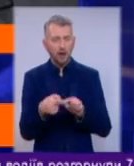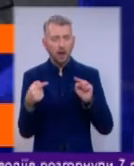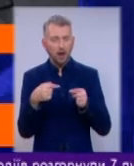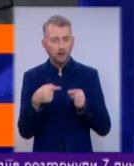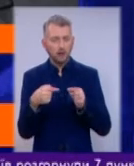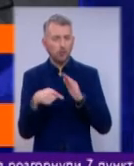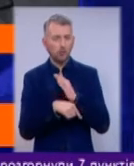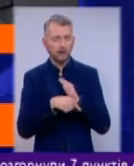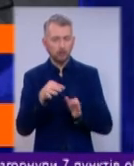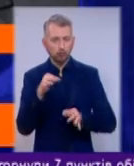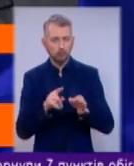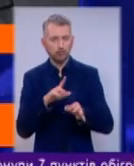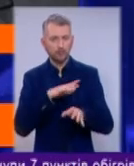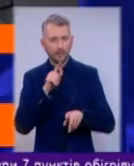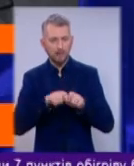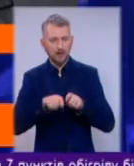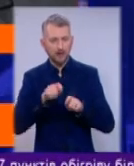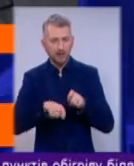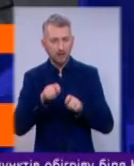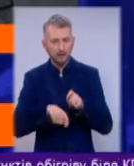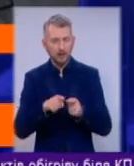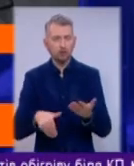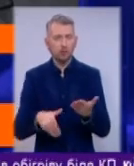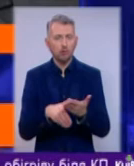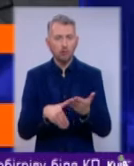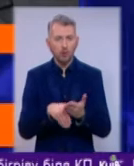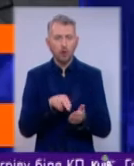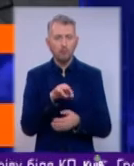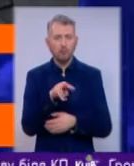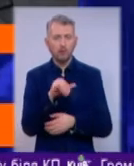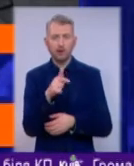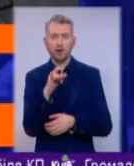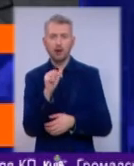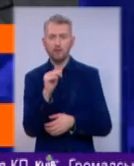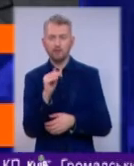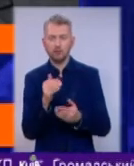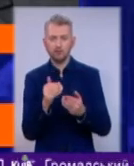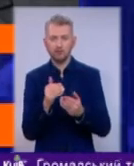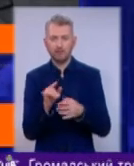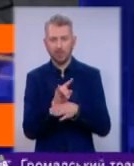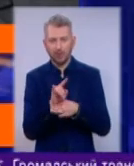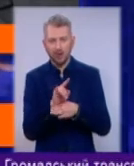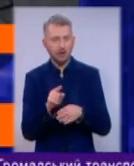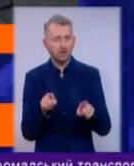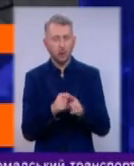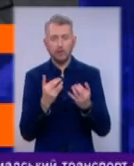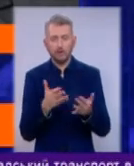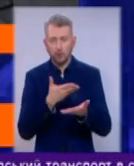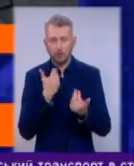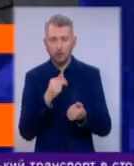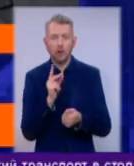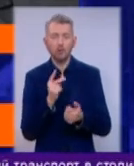суду перевірялися з допомогою поліграфа, бо такої вимоги поки що немає. І друга